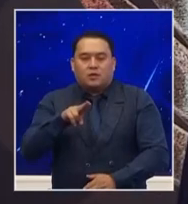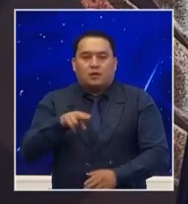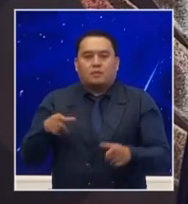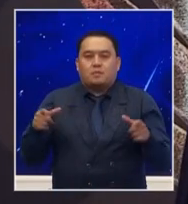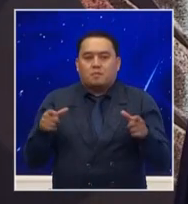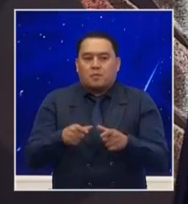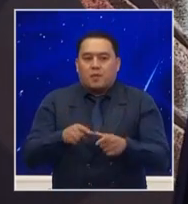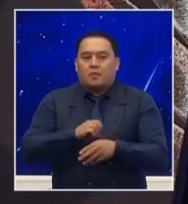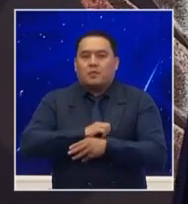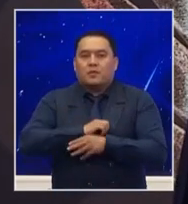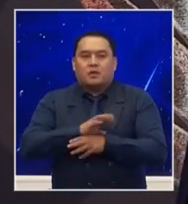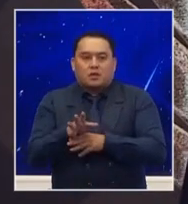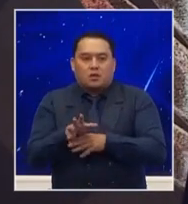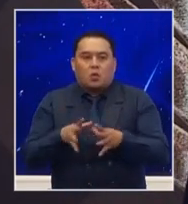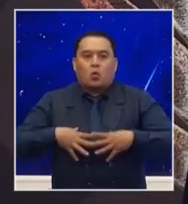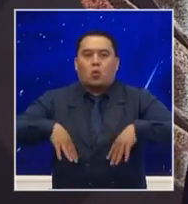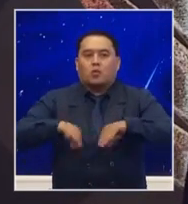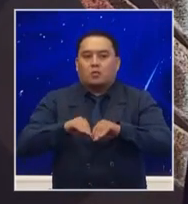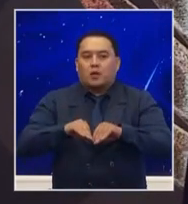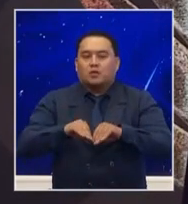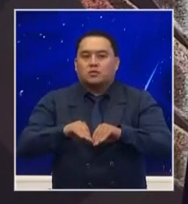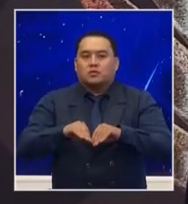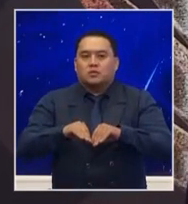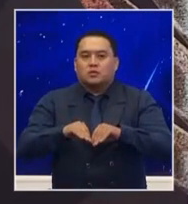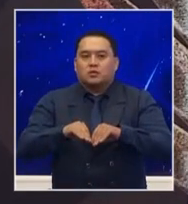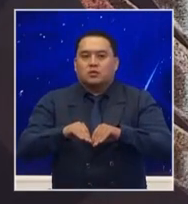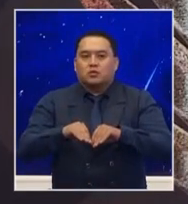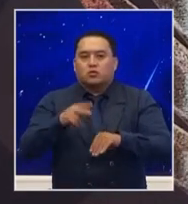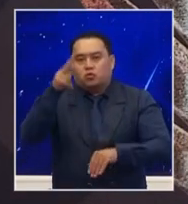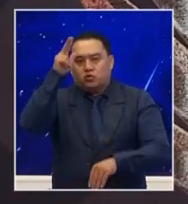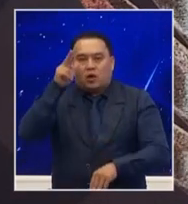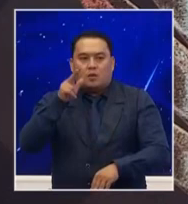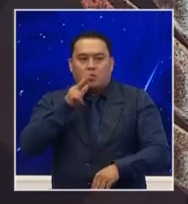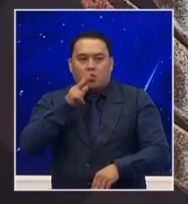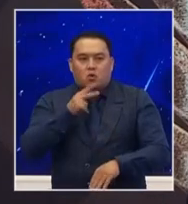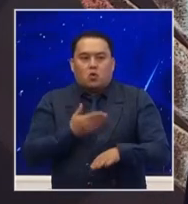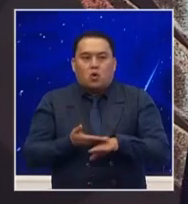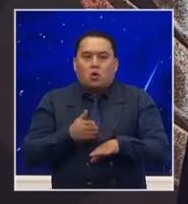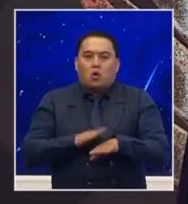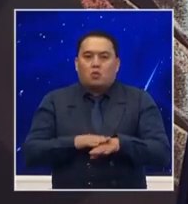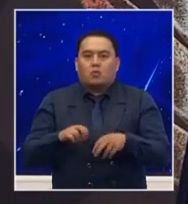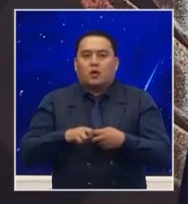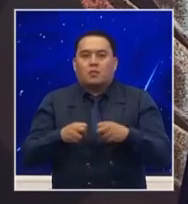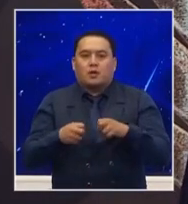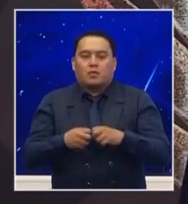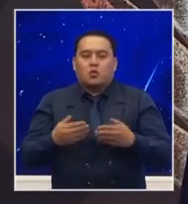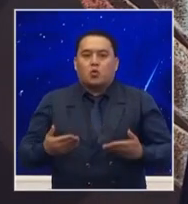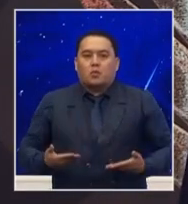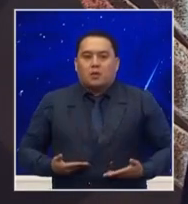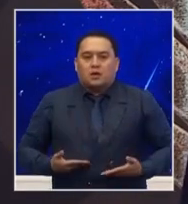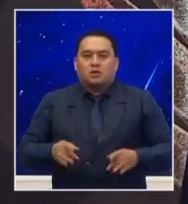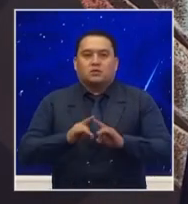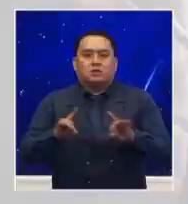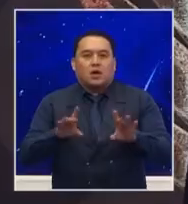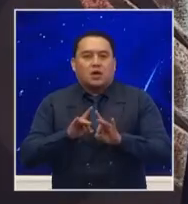пандемия кезінде отбасынан жырақта, үш ай бойы ауыр індетпен күрескен дәрігерлердің өмірі жайлы